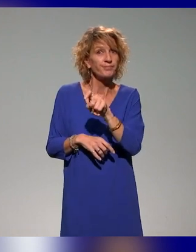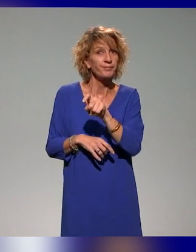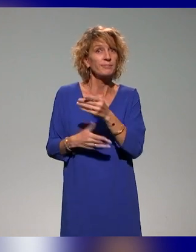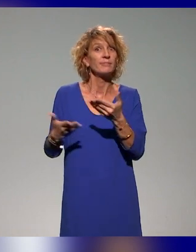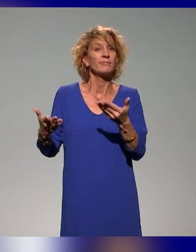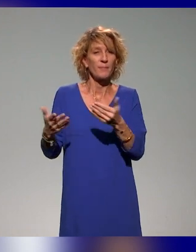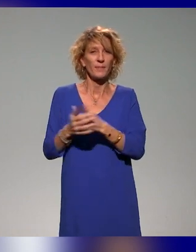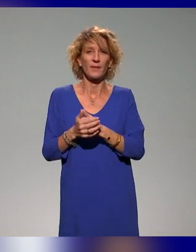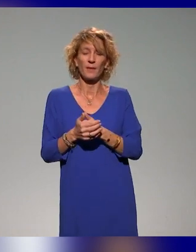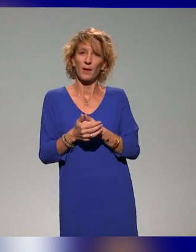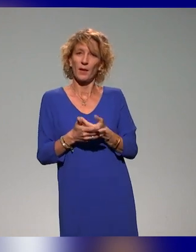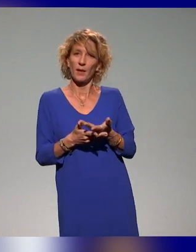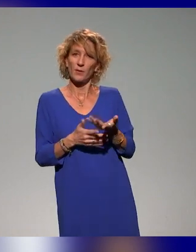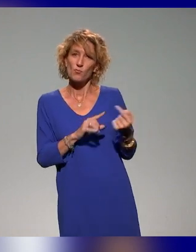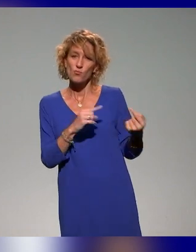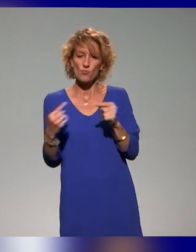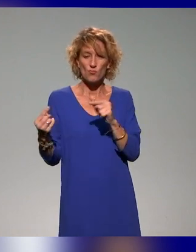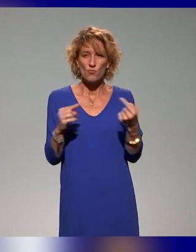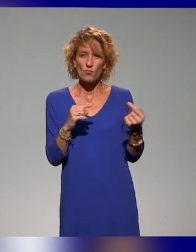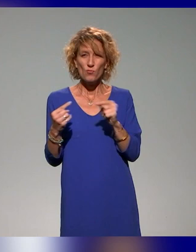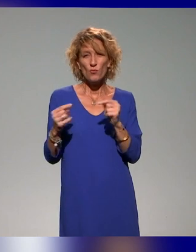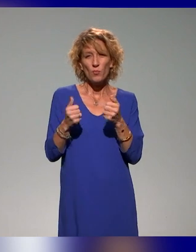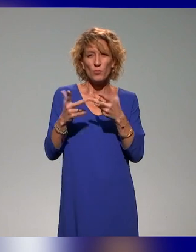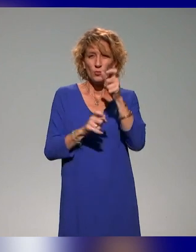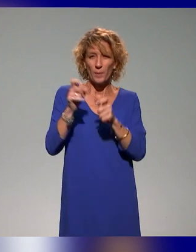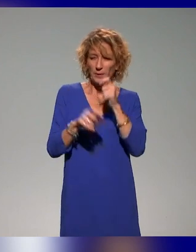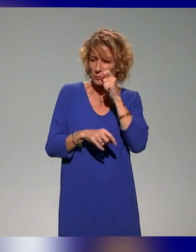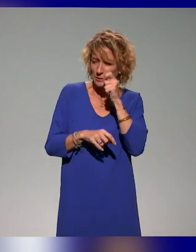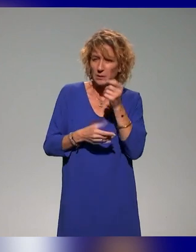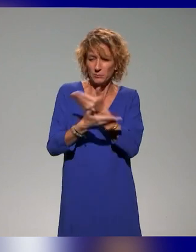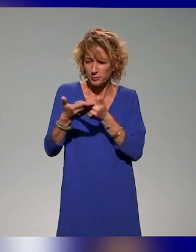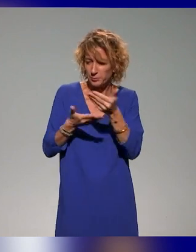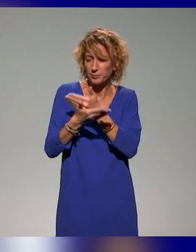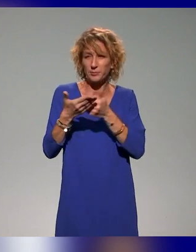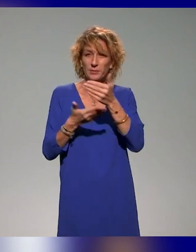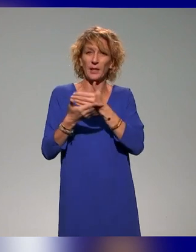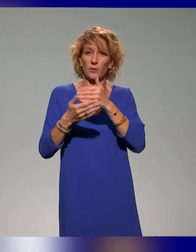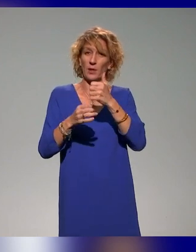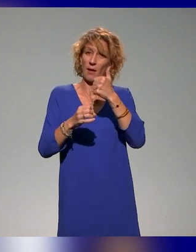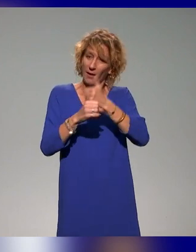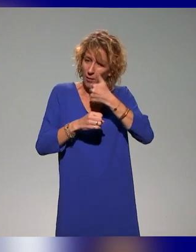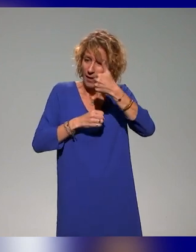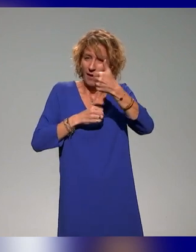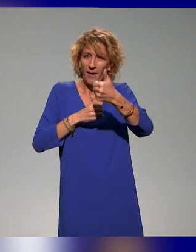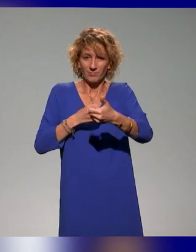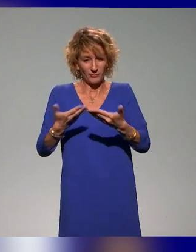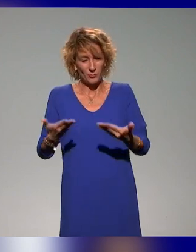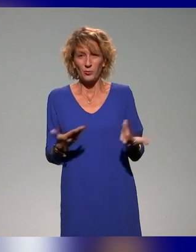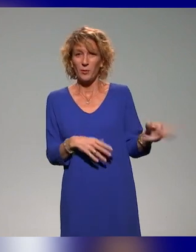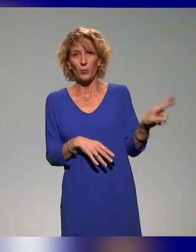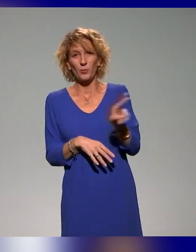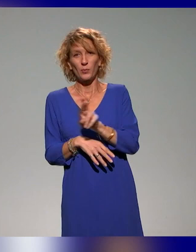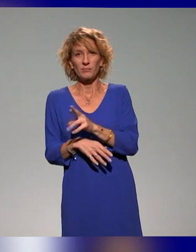le plaisir de débattre et d'échanger avec plusieurs spécialistes, et nous revenons un an plus tard parce que cette